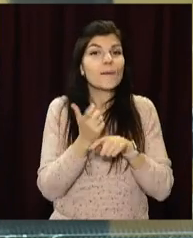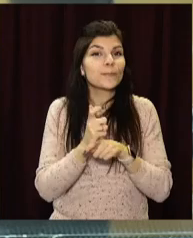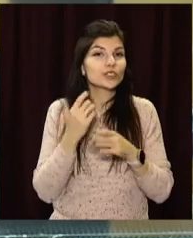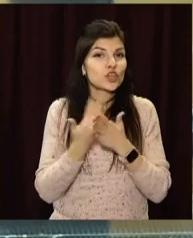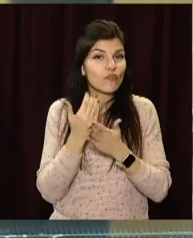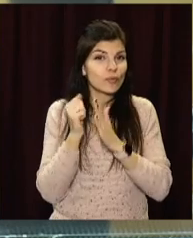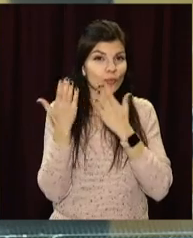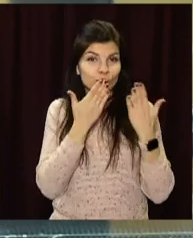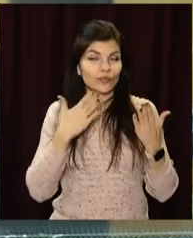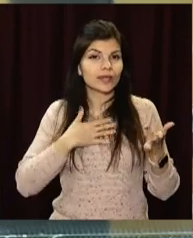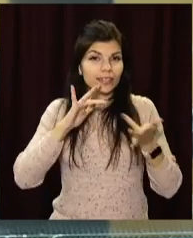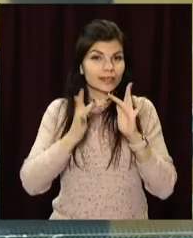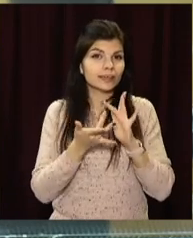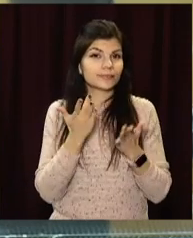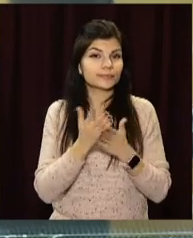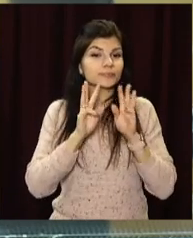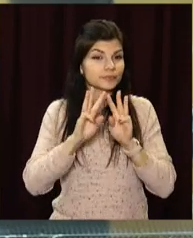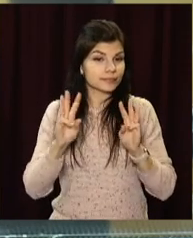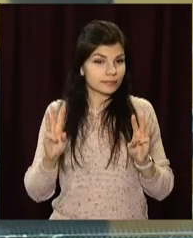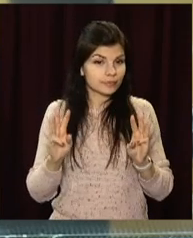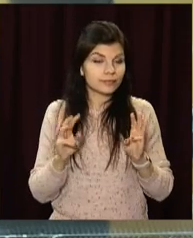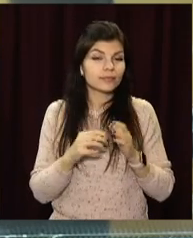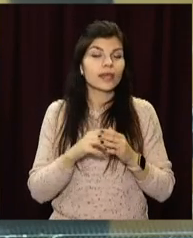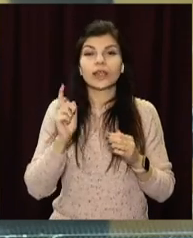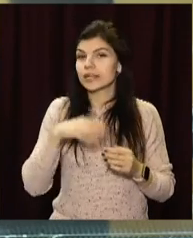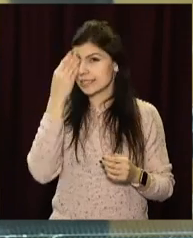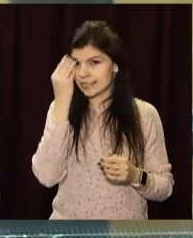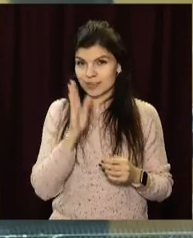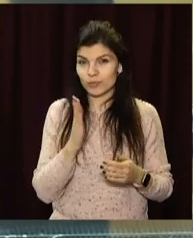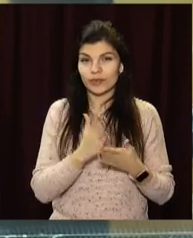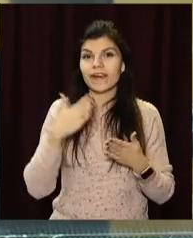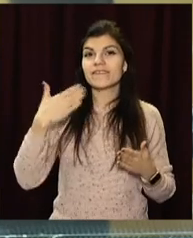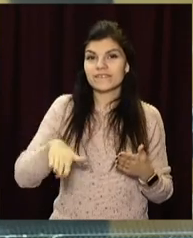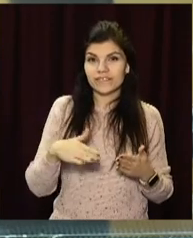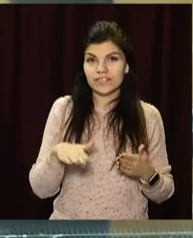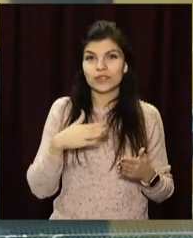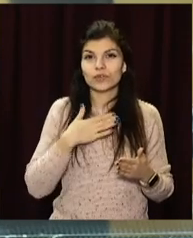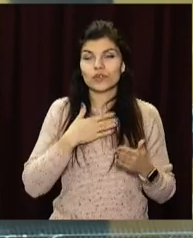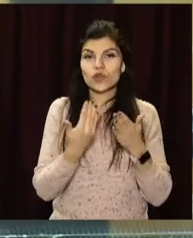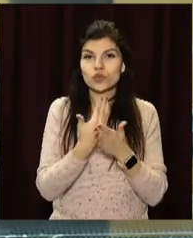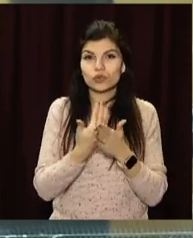ви зможете прочитати на нашому сайті opentv.media. Та не забувайте про сюжети в соціальних